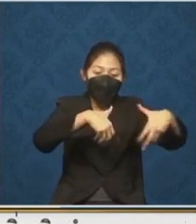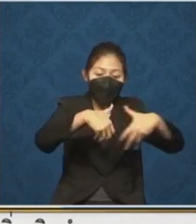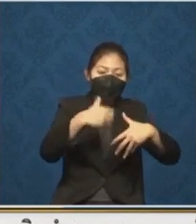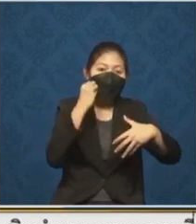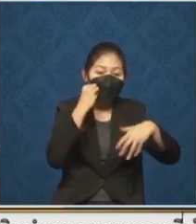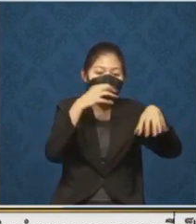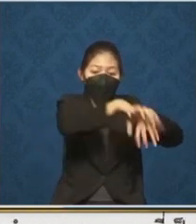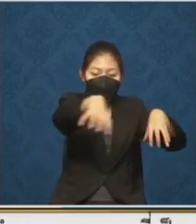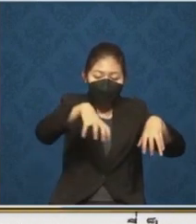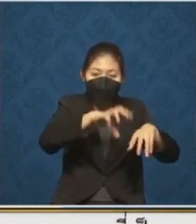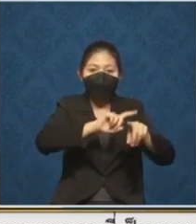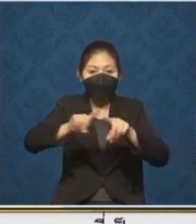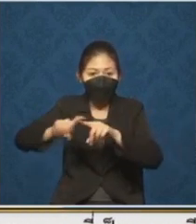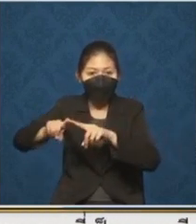บ้านต่